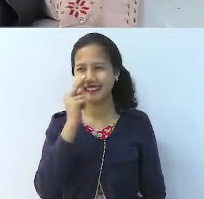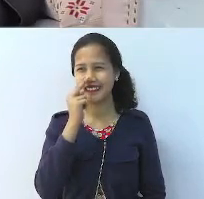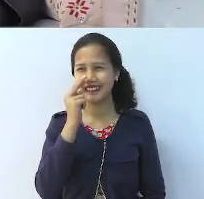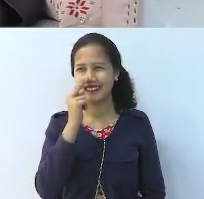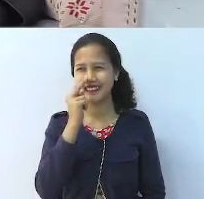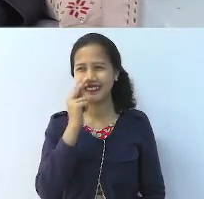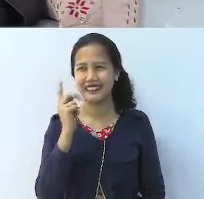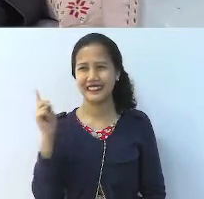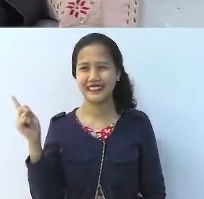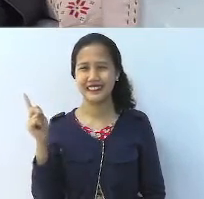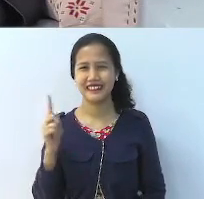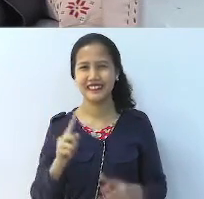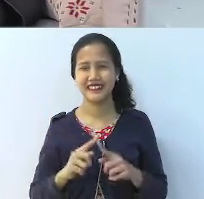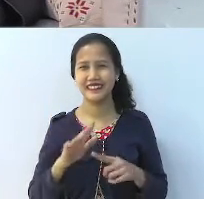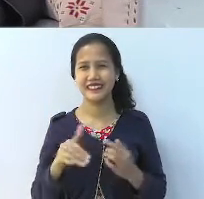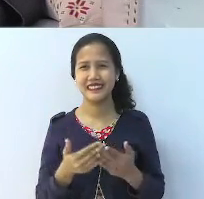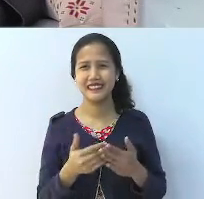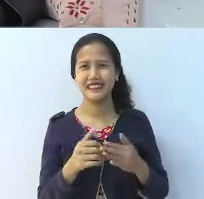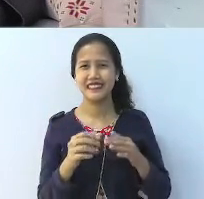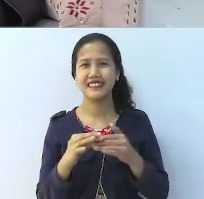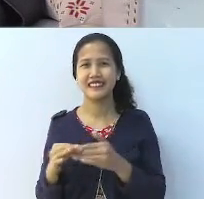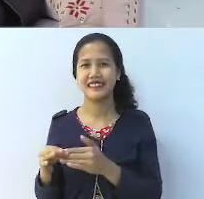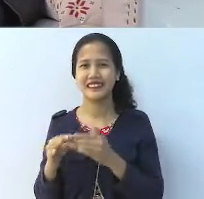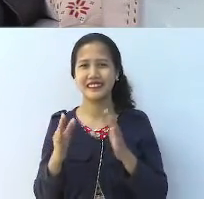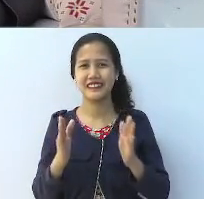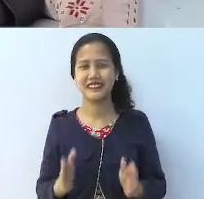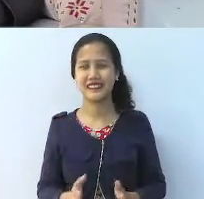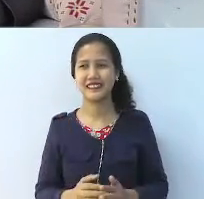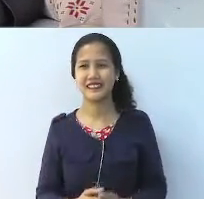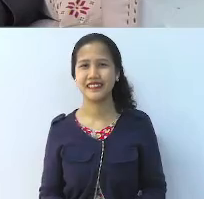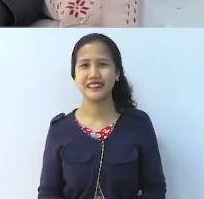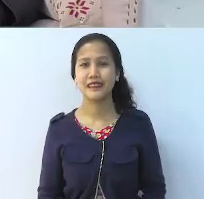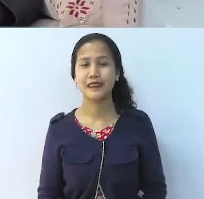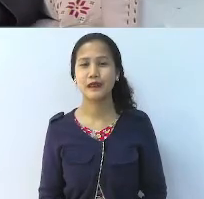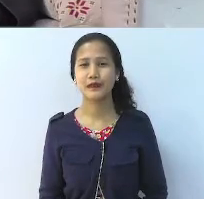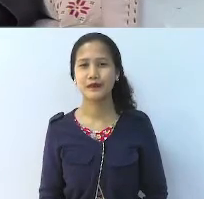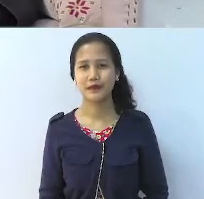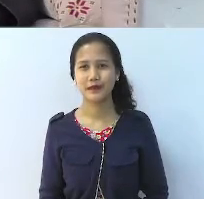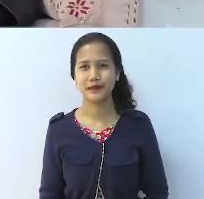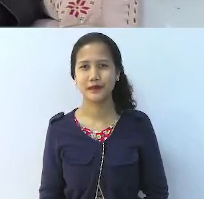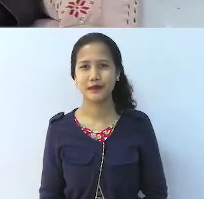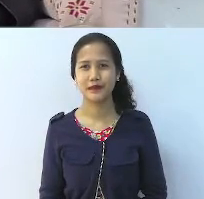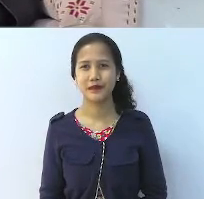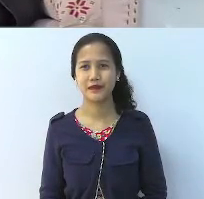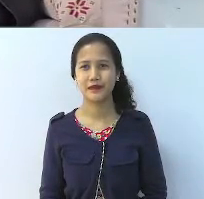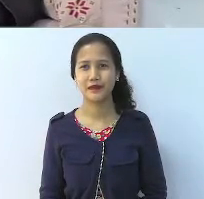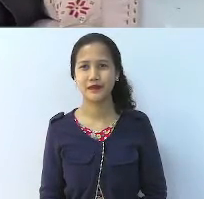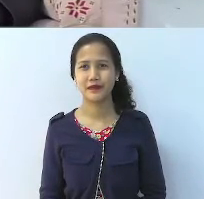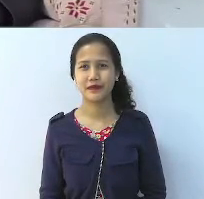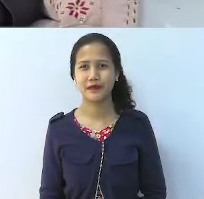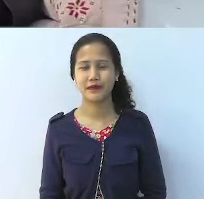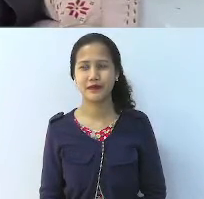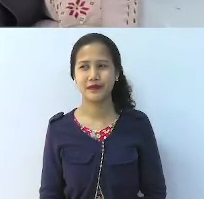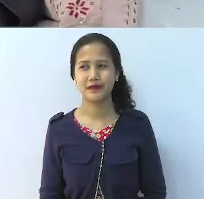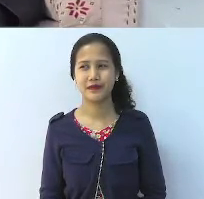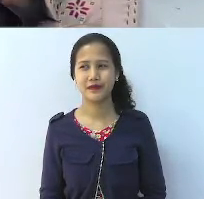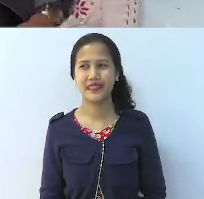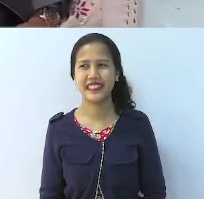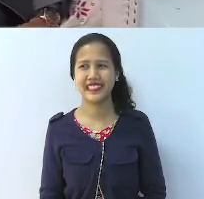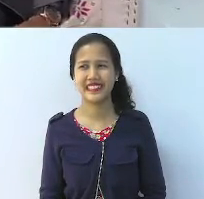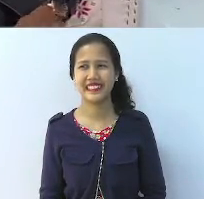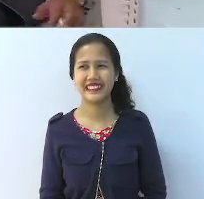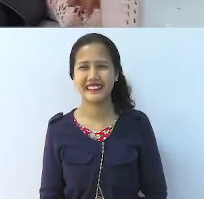ng mga napapalaw na. Tulad ni Sir Ponching. Ayan. Pag nanalo si Ma'am Jassel, oo, si Ma'am Rayda, sila nakikinabang. Yung mga views